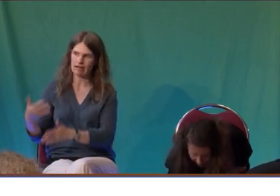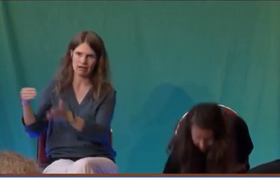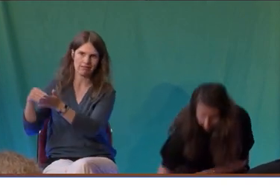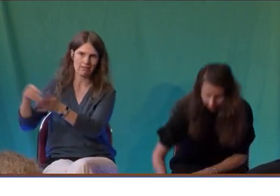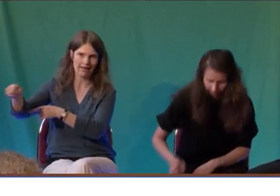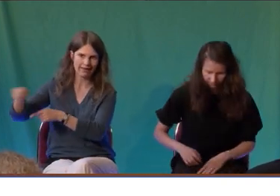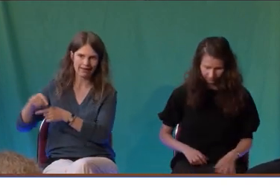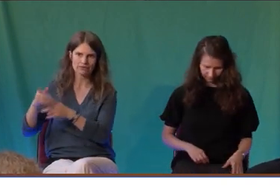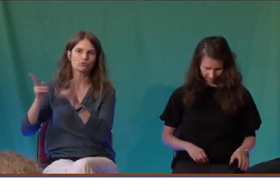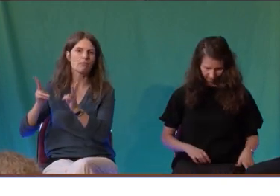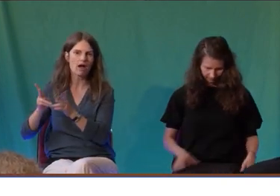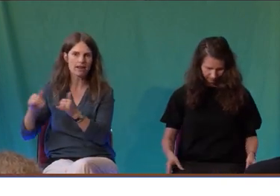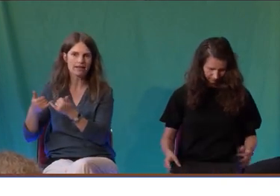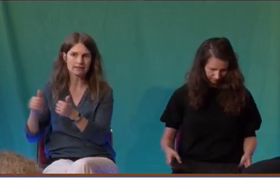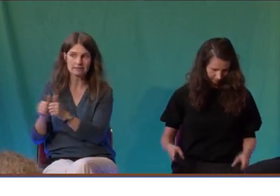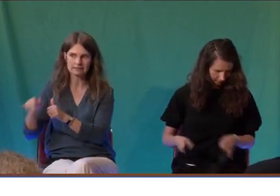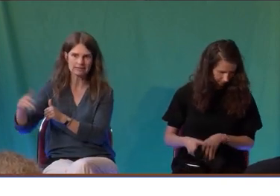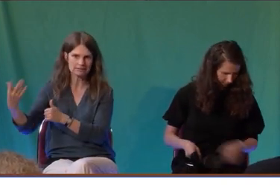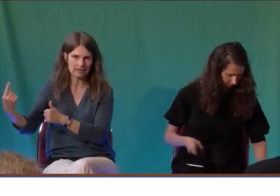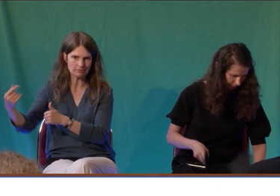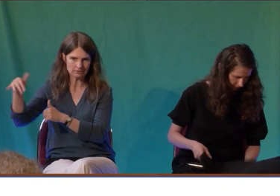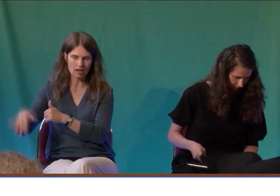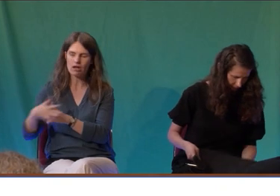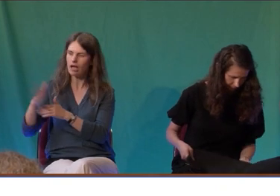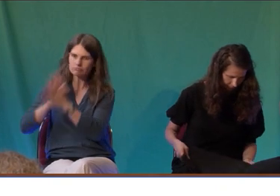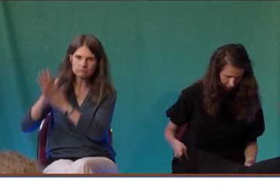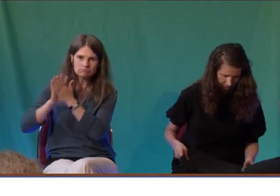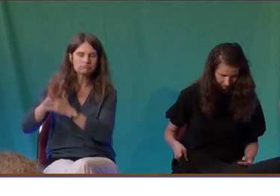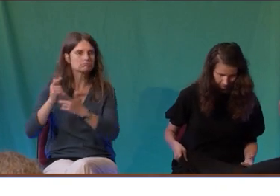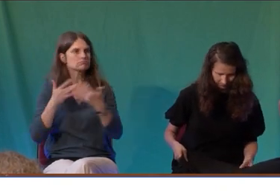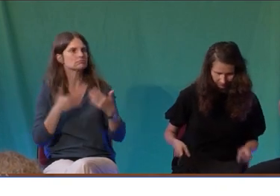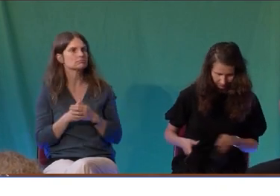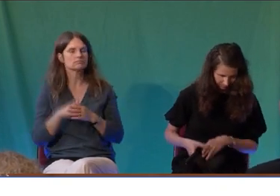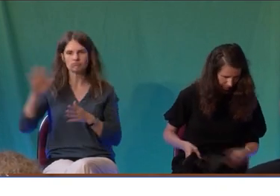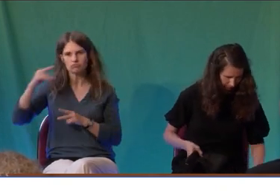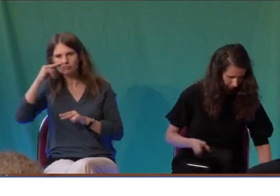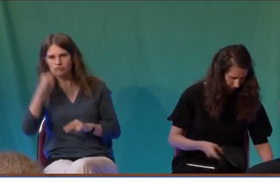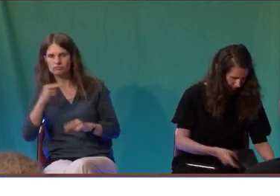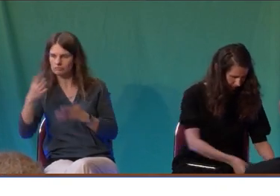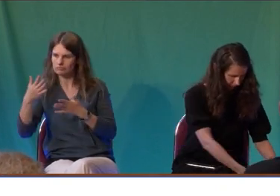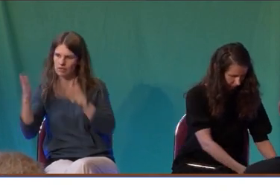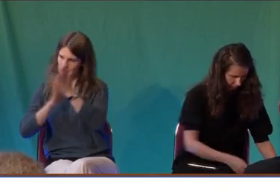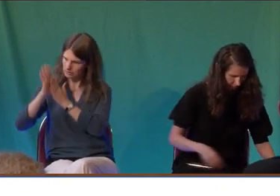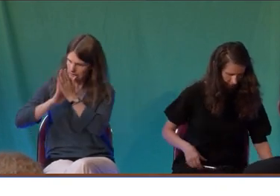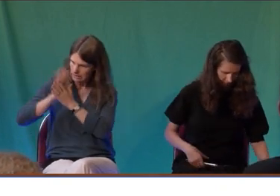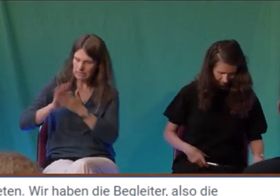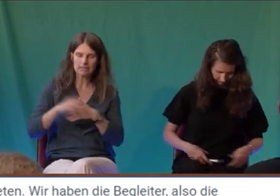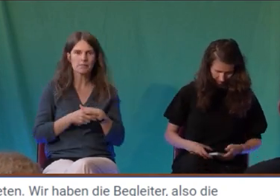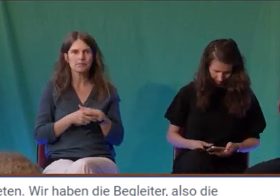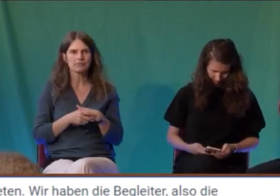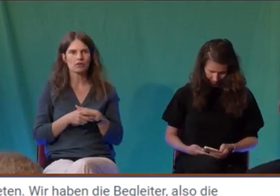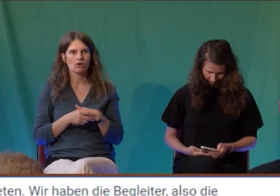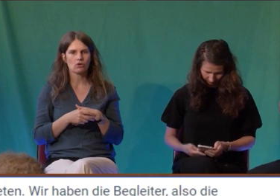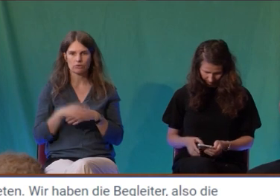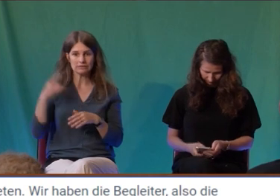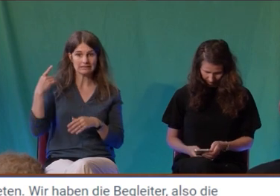also normale elternassistenz bekommt begleitet und sie hat ihre Sachen gesagt und erzählt sie hatte auch